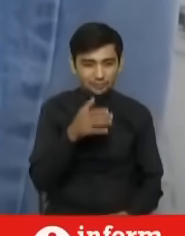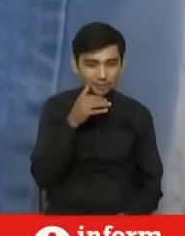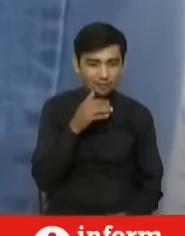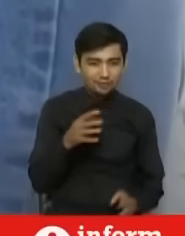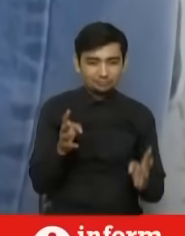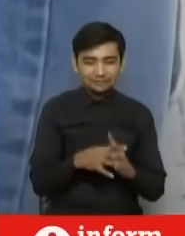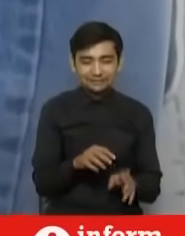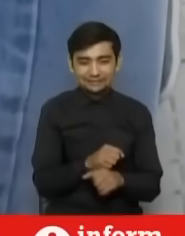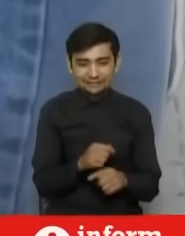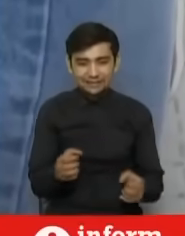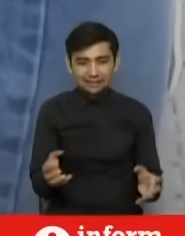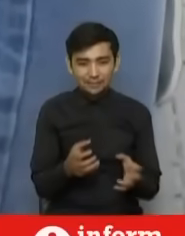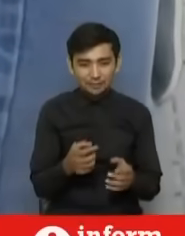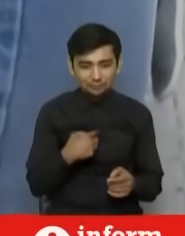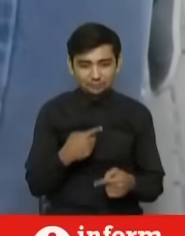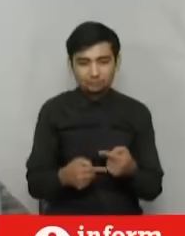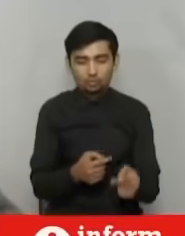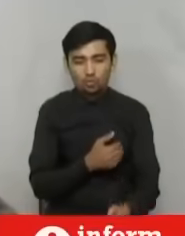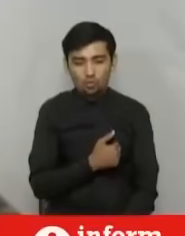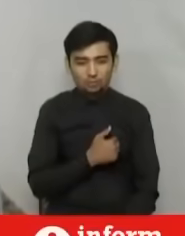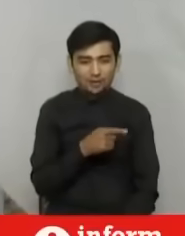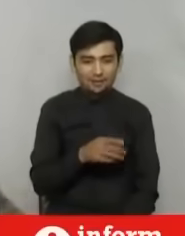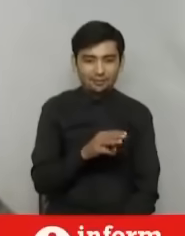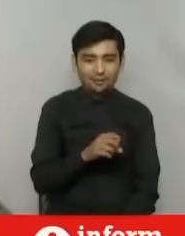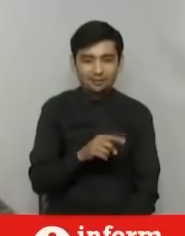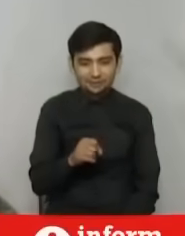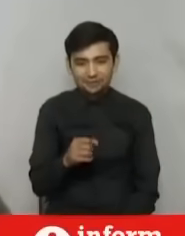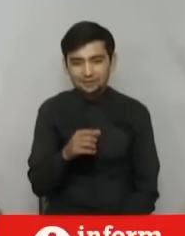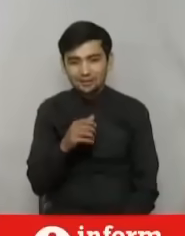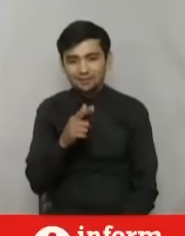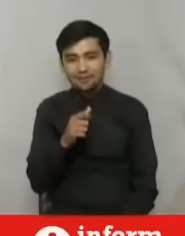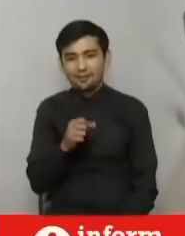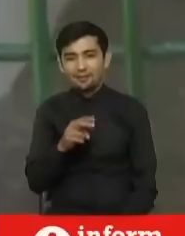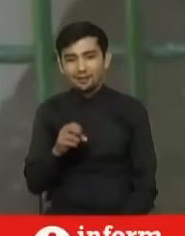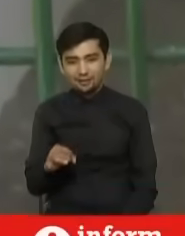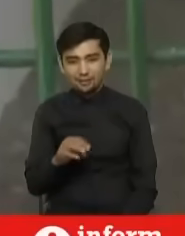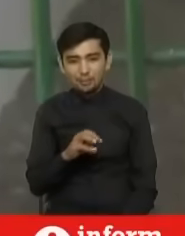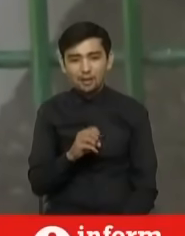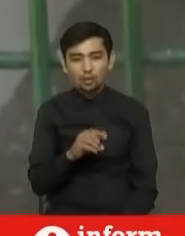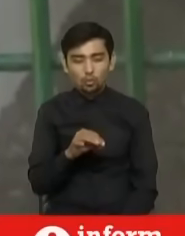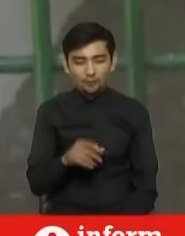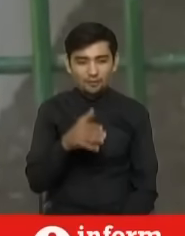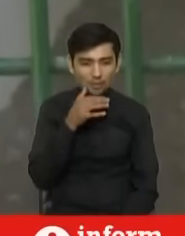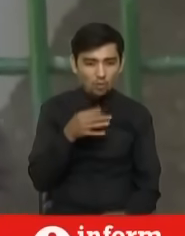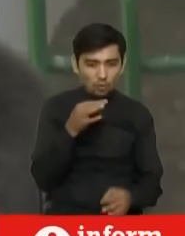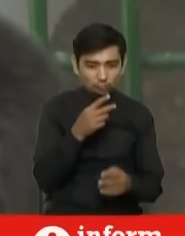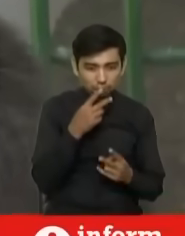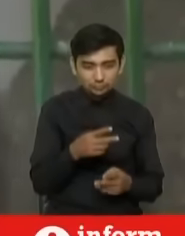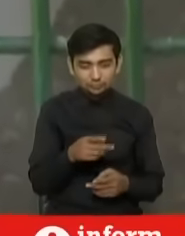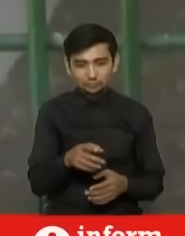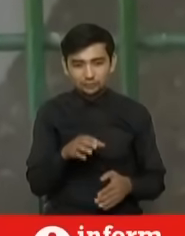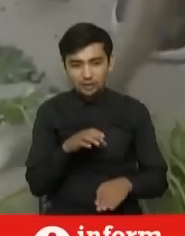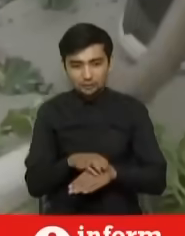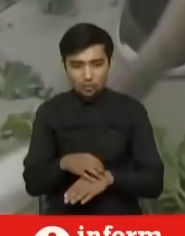тегін бұзбай сақтауға мүмкіндік бермек. Ал өмірін таза баптауға арнаған Геннадий Михнов еркін өскен құмайдың алмайтын аңы жоқ